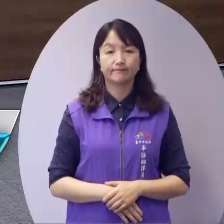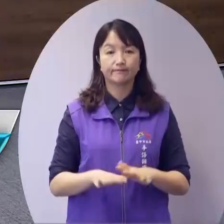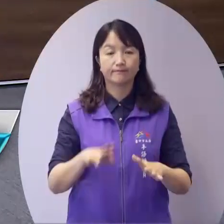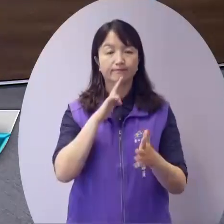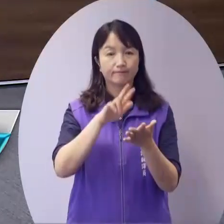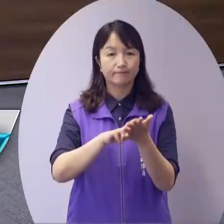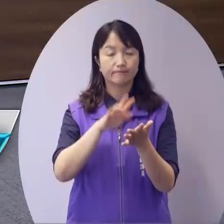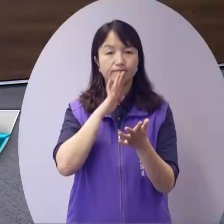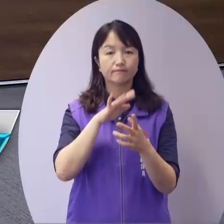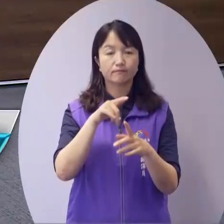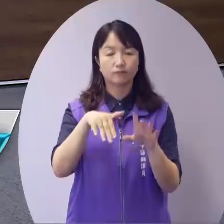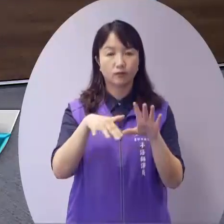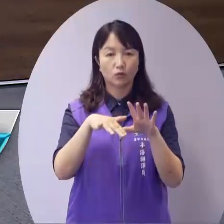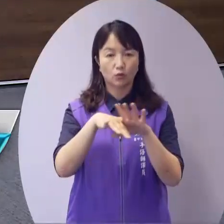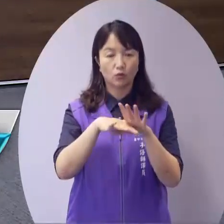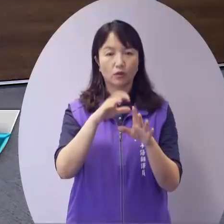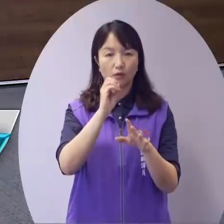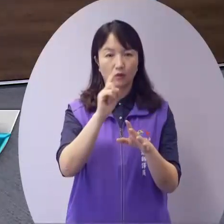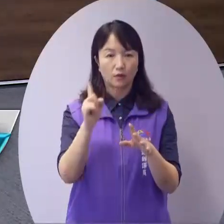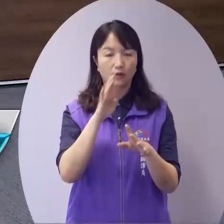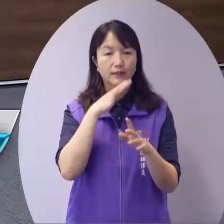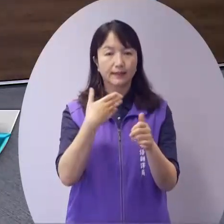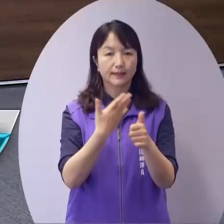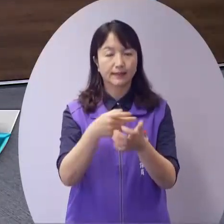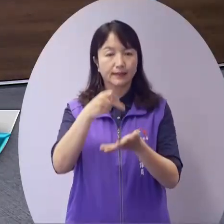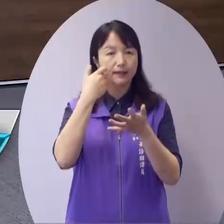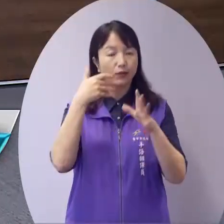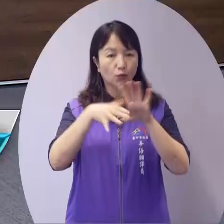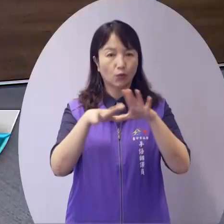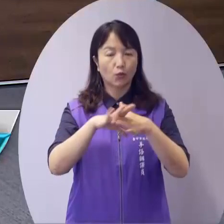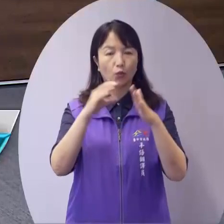案号电文01，提案机关文